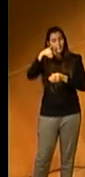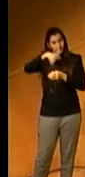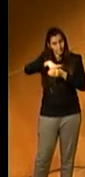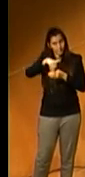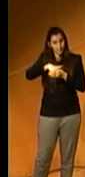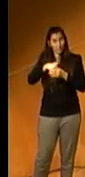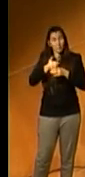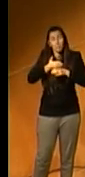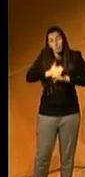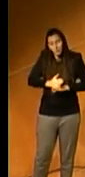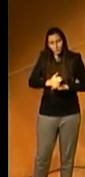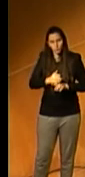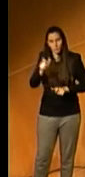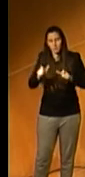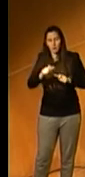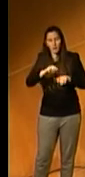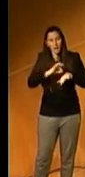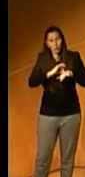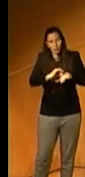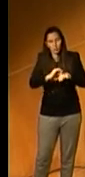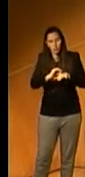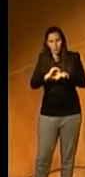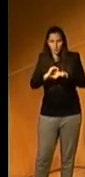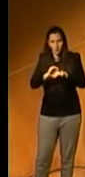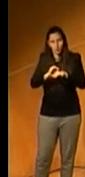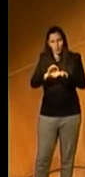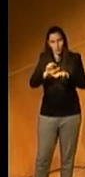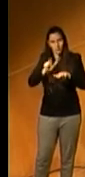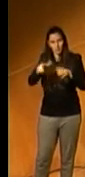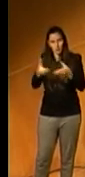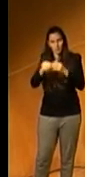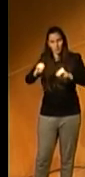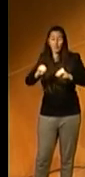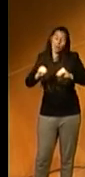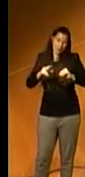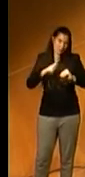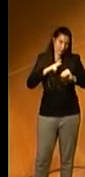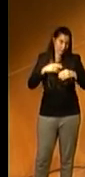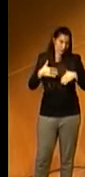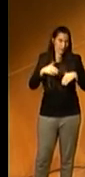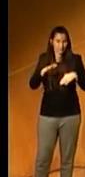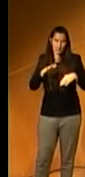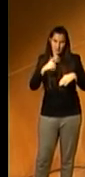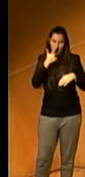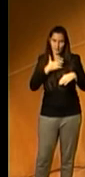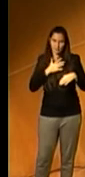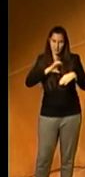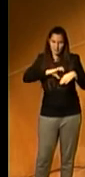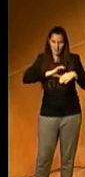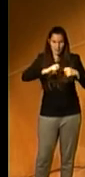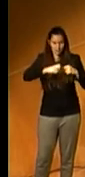est prévue. Enfin, elle existe, mais elle va être, à mon avis, plus structurée et